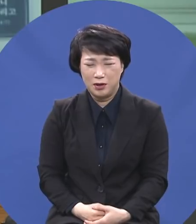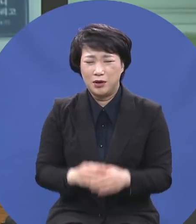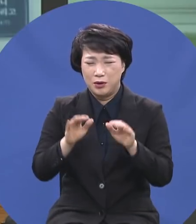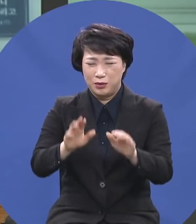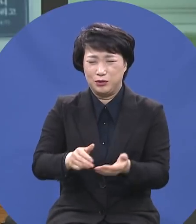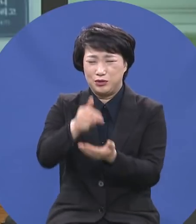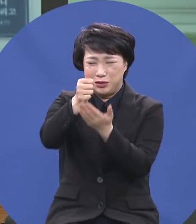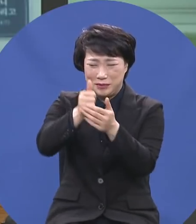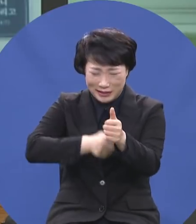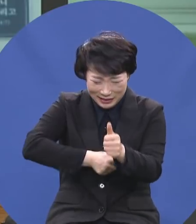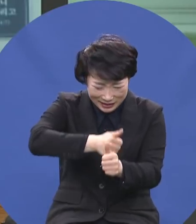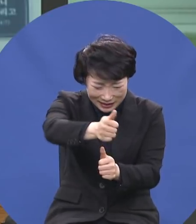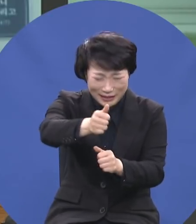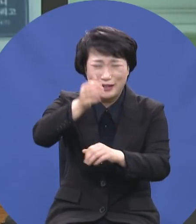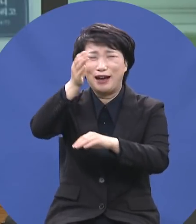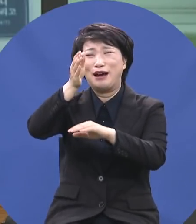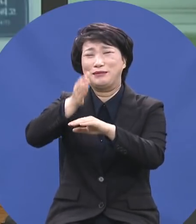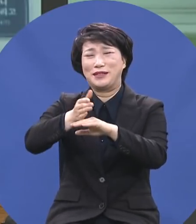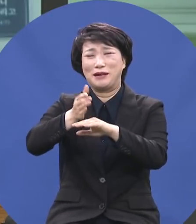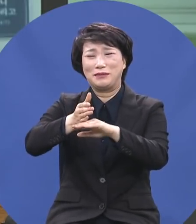주가 이기셨음을 감사합니다.